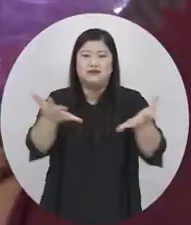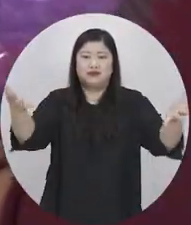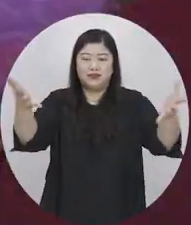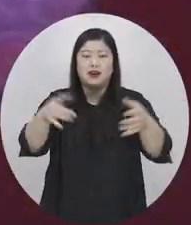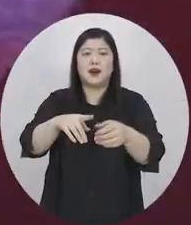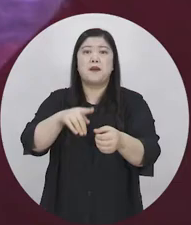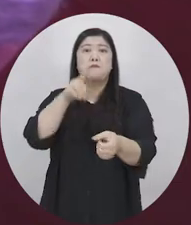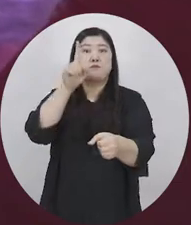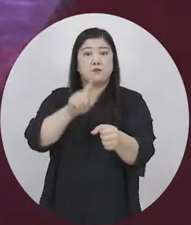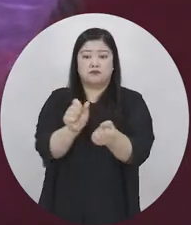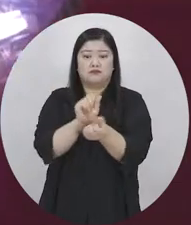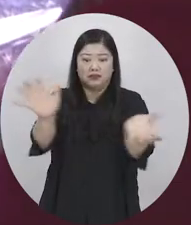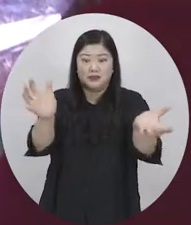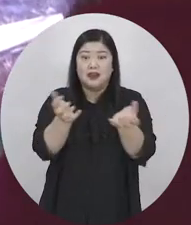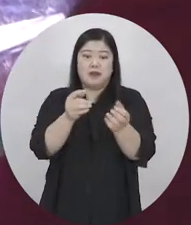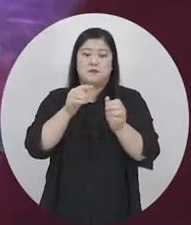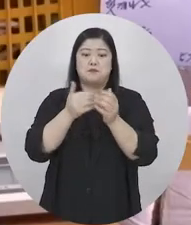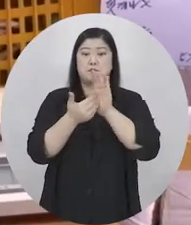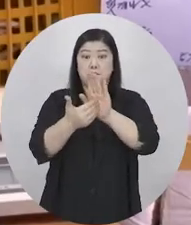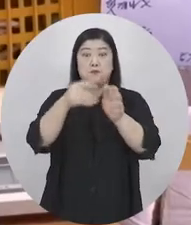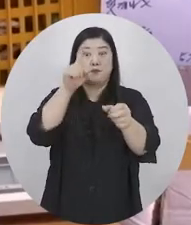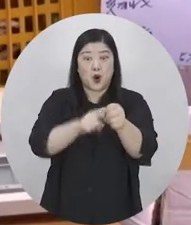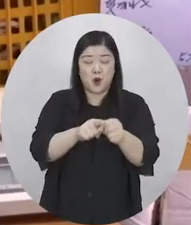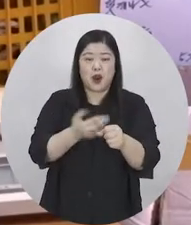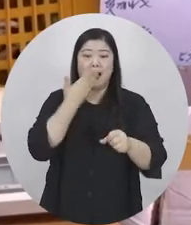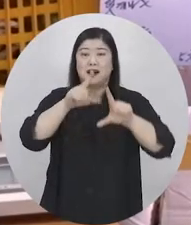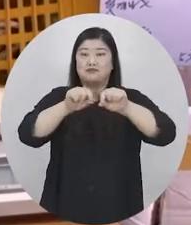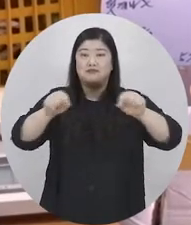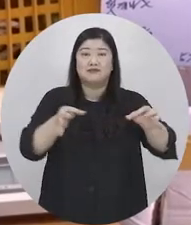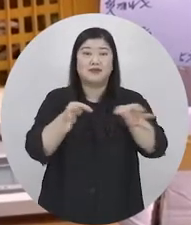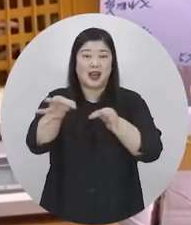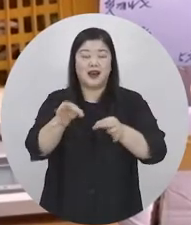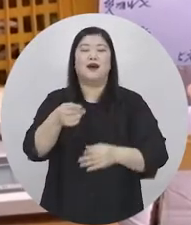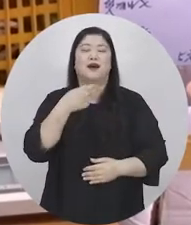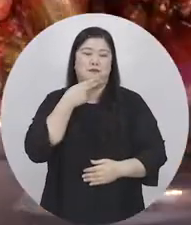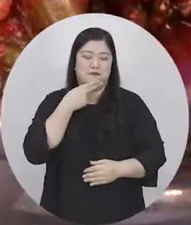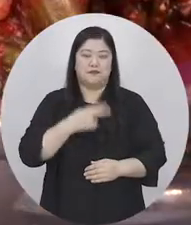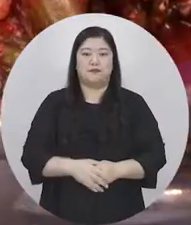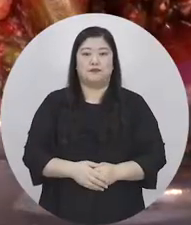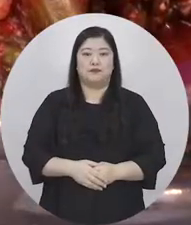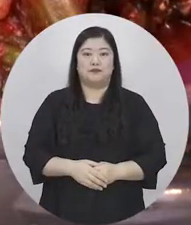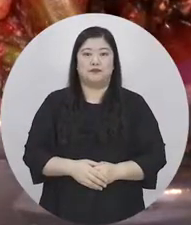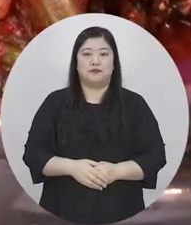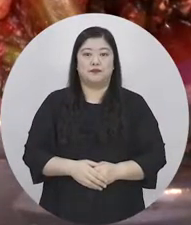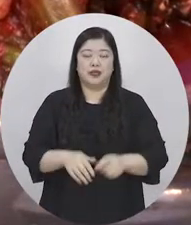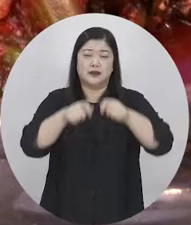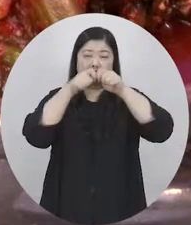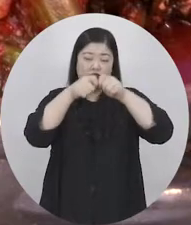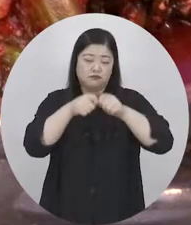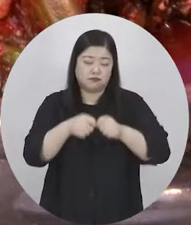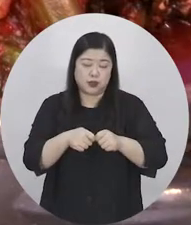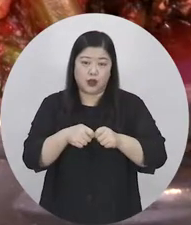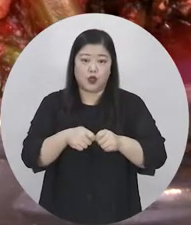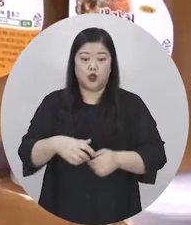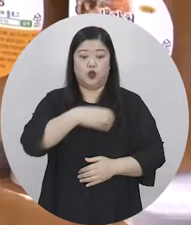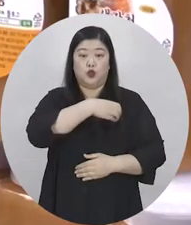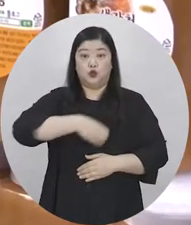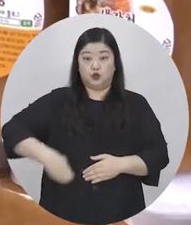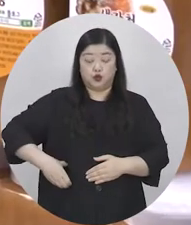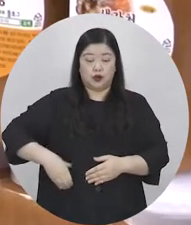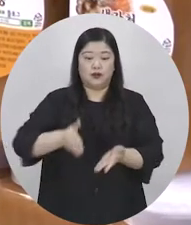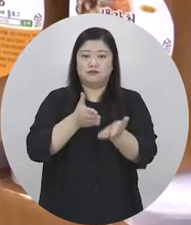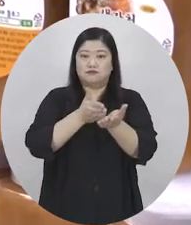막기 위해 장터를 주기적으로 소독하고 먹거리 장터는 운영하지 않습니다. 기타 장터에 대한 자세한